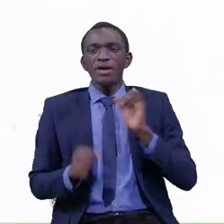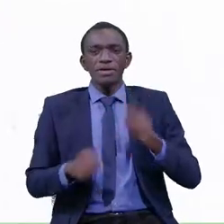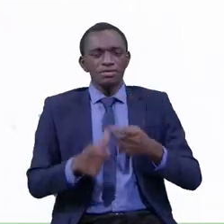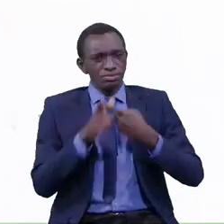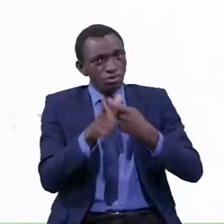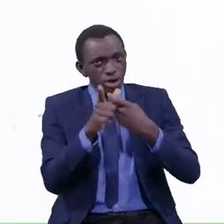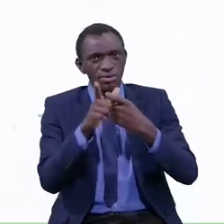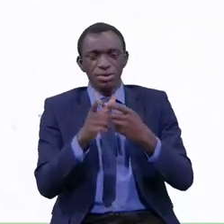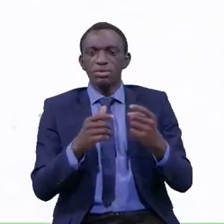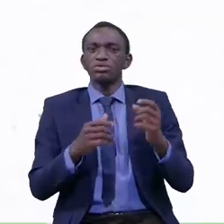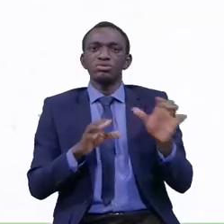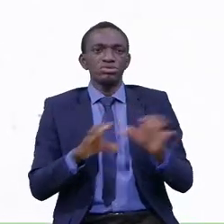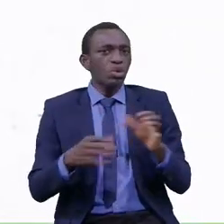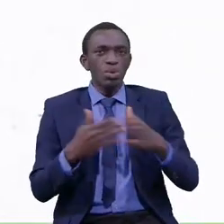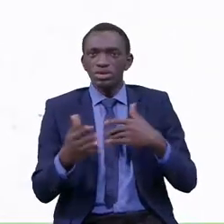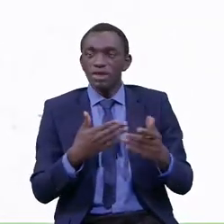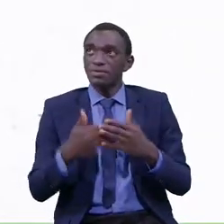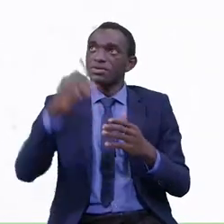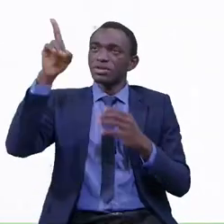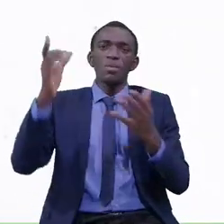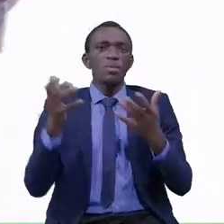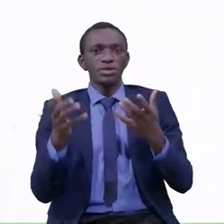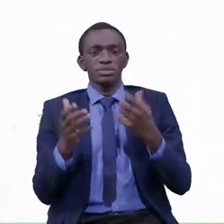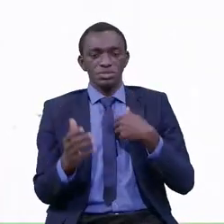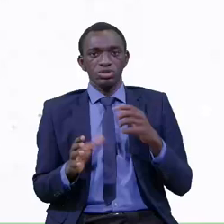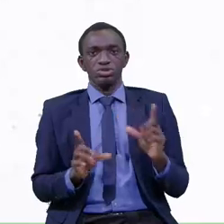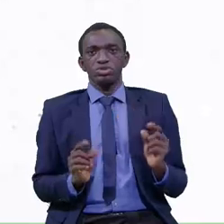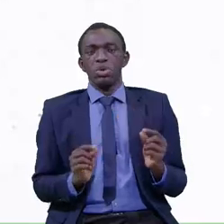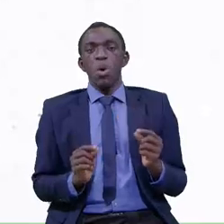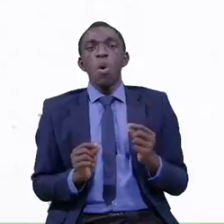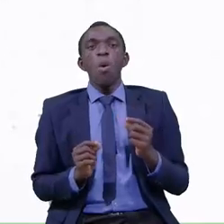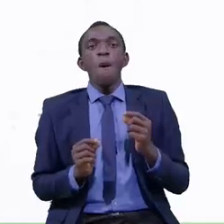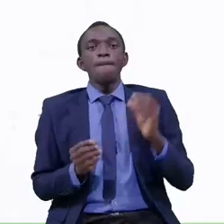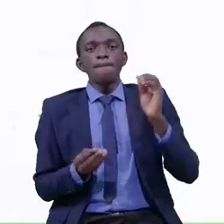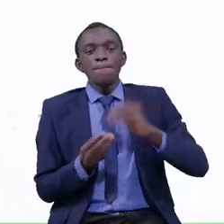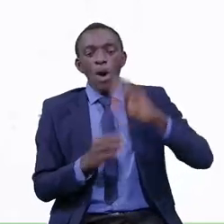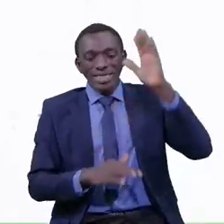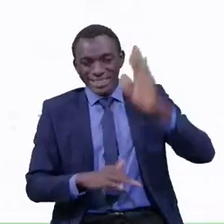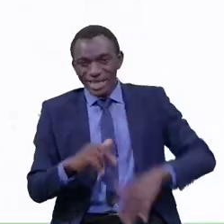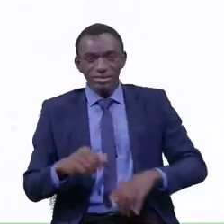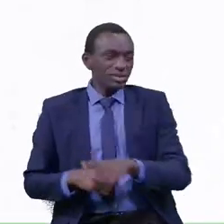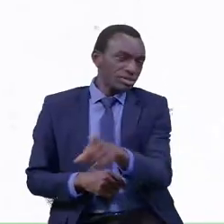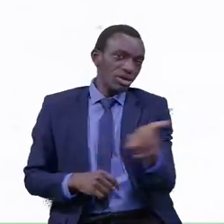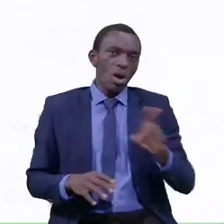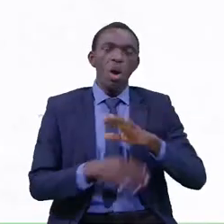faire tout ce qu'il veut que je fasse, plus qu'ils n'ont fait.